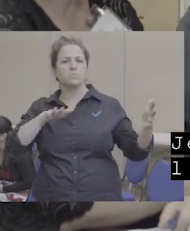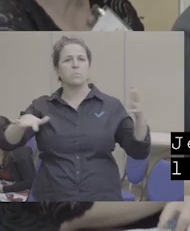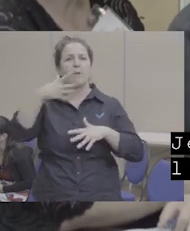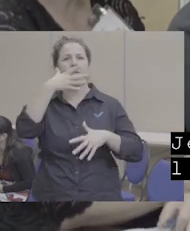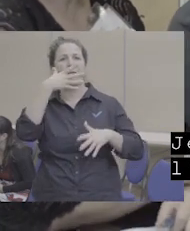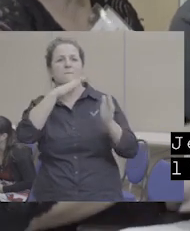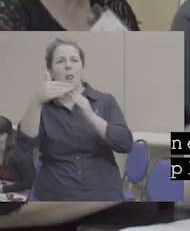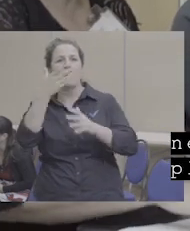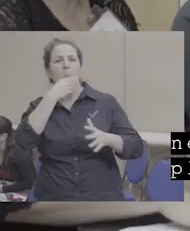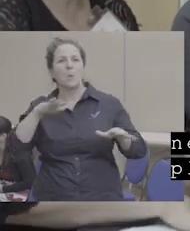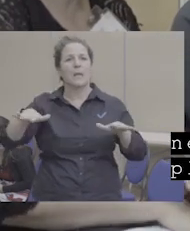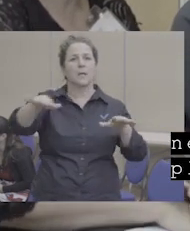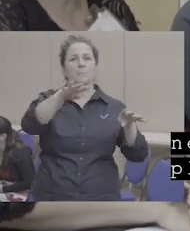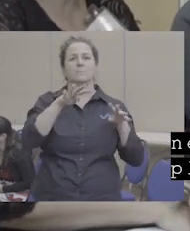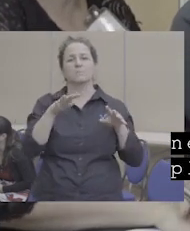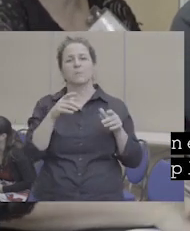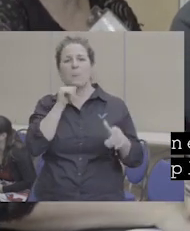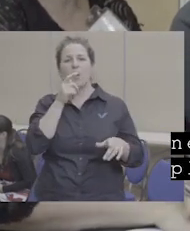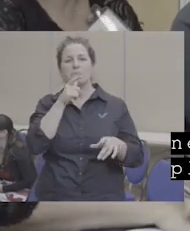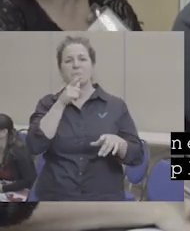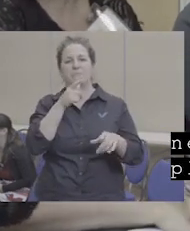urbain qu'il ne faut pas affecter non plus.